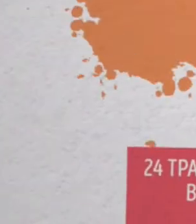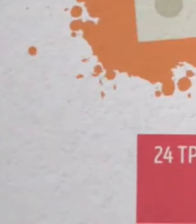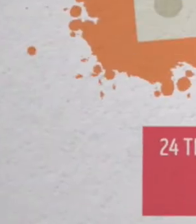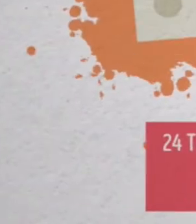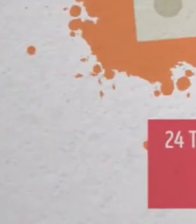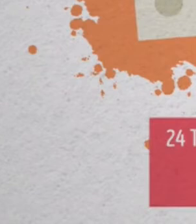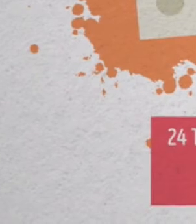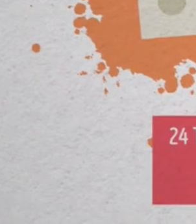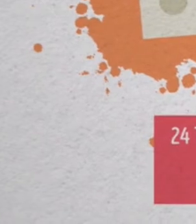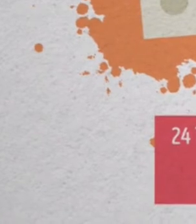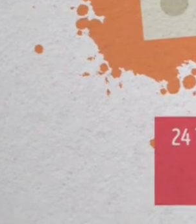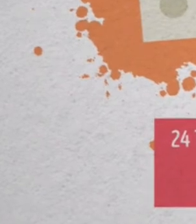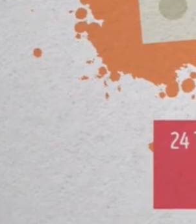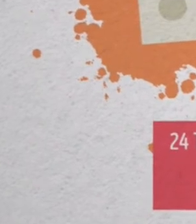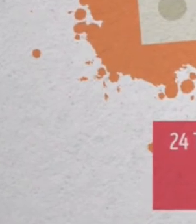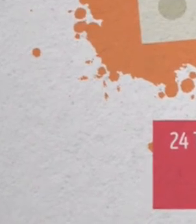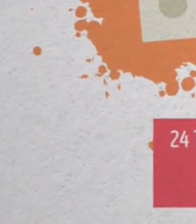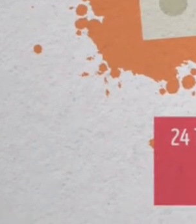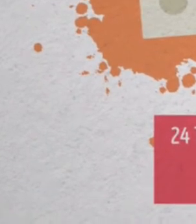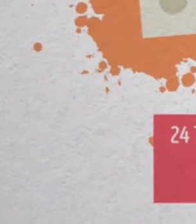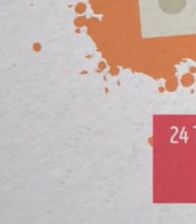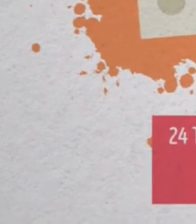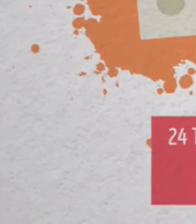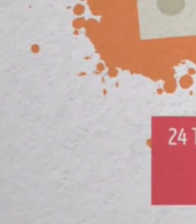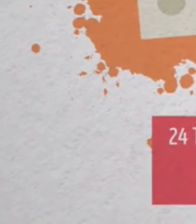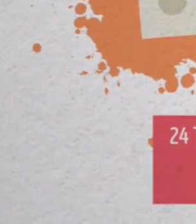Дякую. 24 травня, після публікації указу